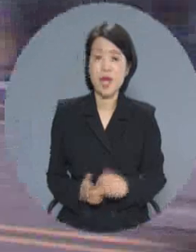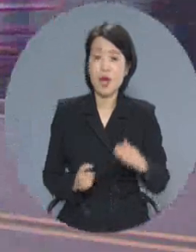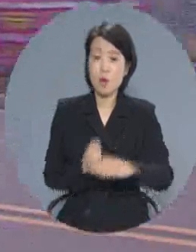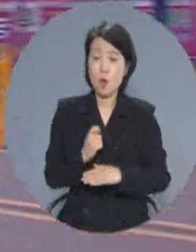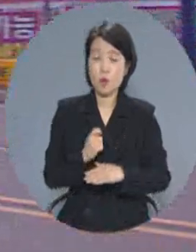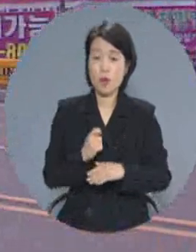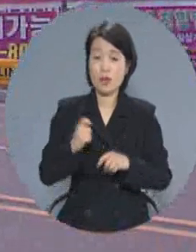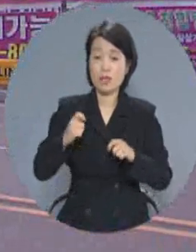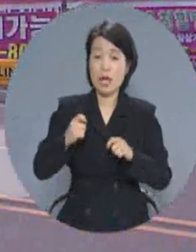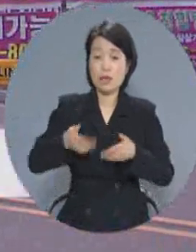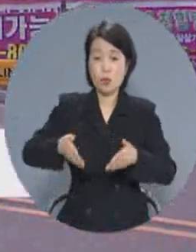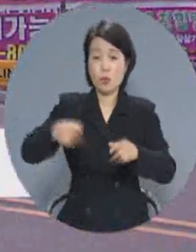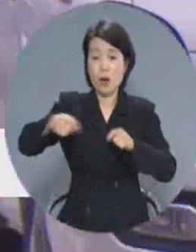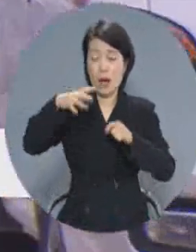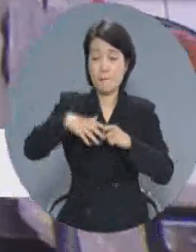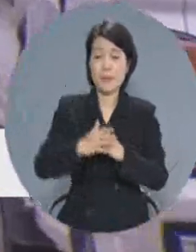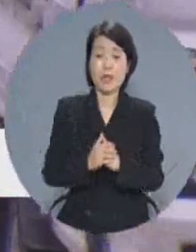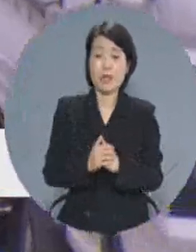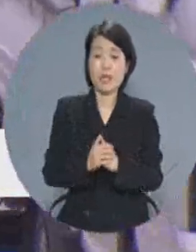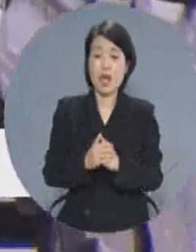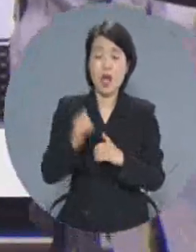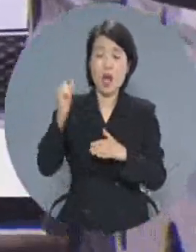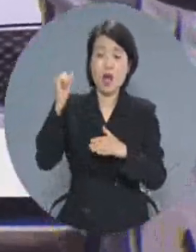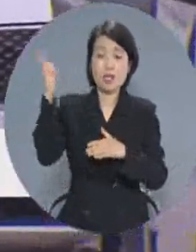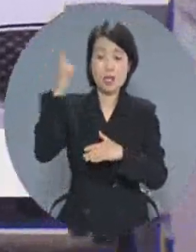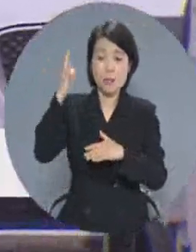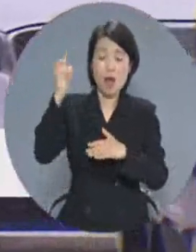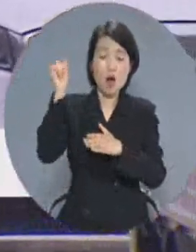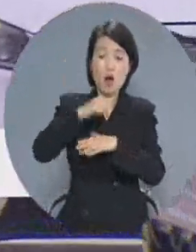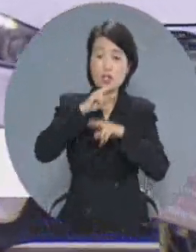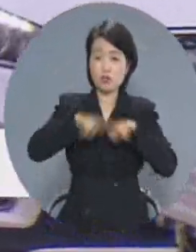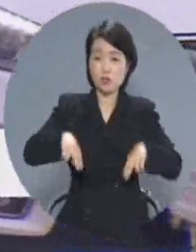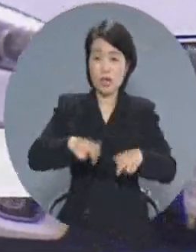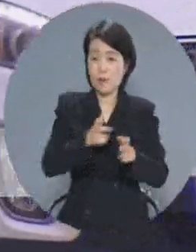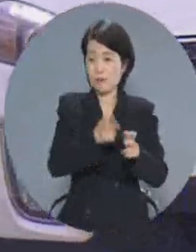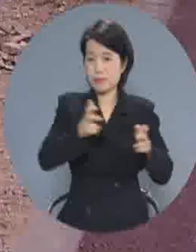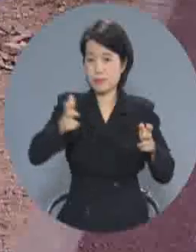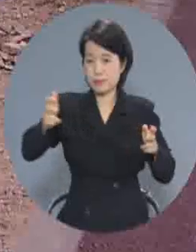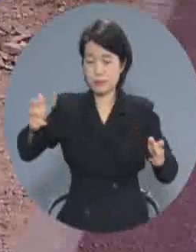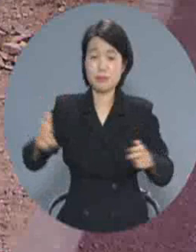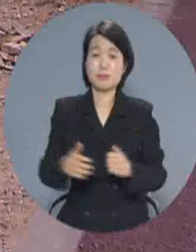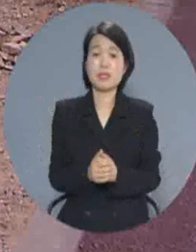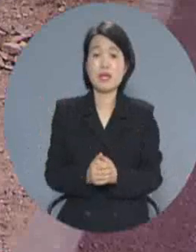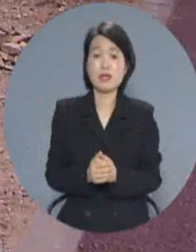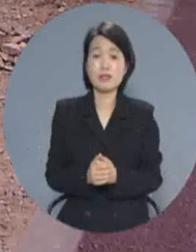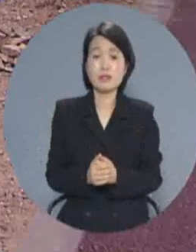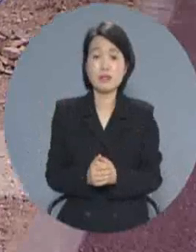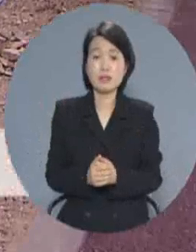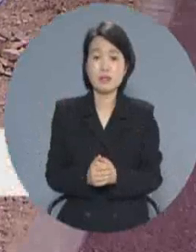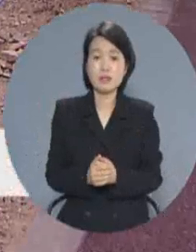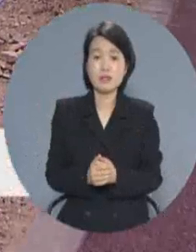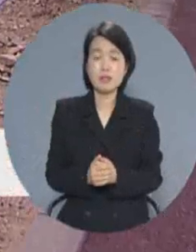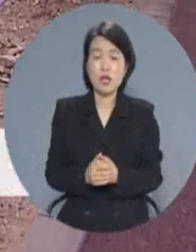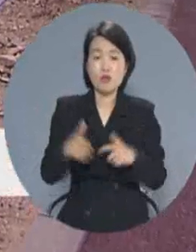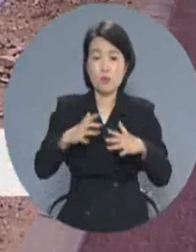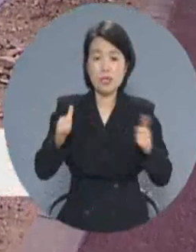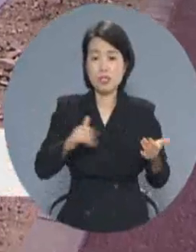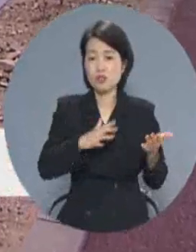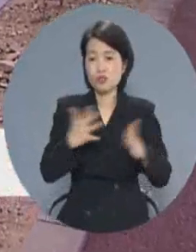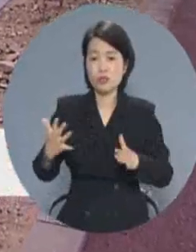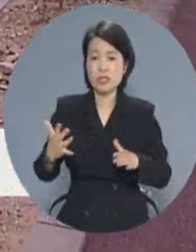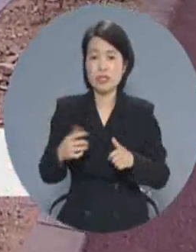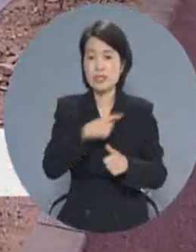고흥군청 앞 도로가에 수상태양광 허가 취소를 요구하는 트럭이 줄지어 섰습니다. 고흥군의 주민은